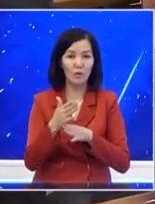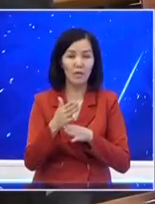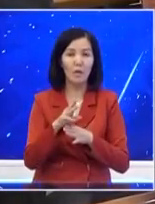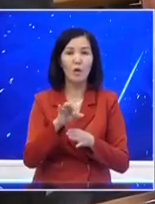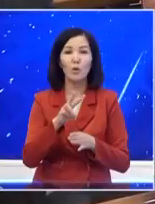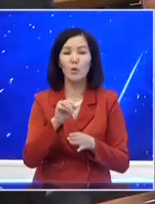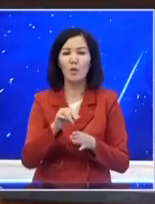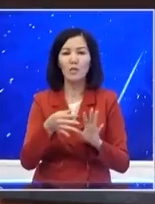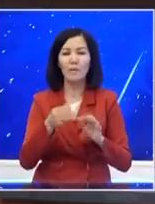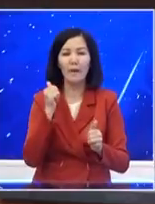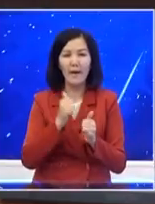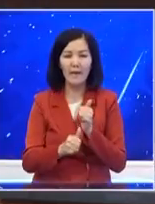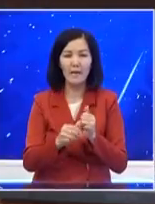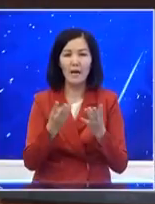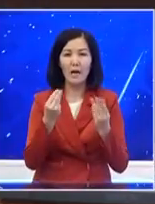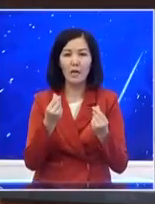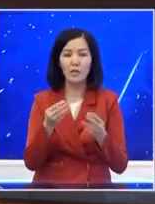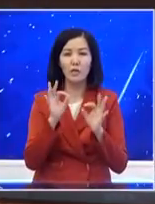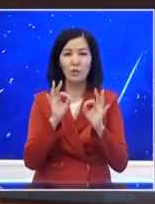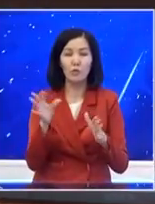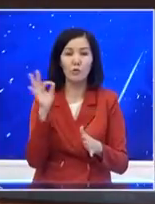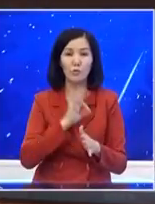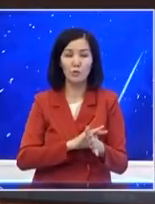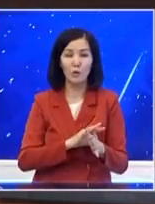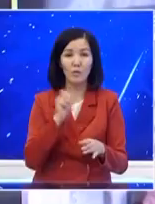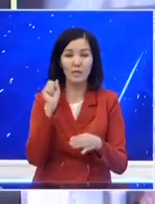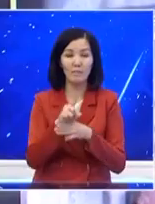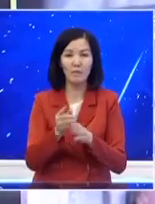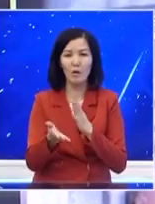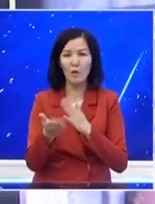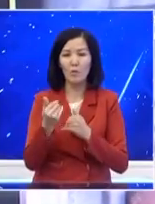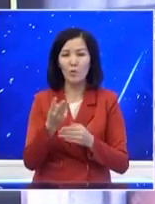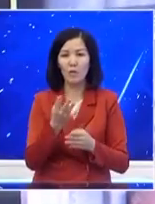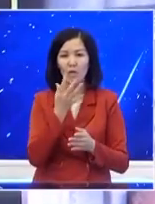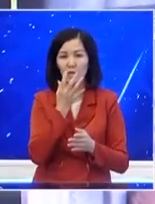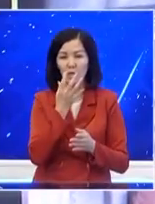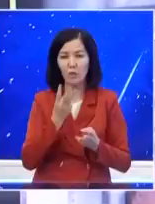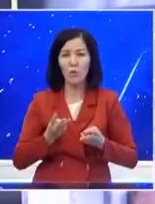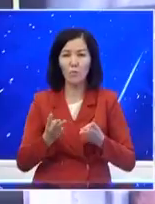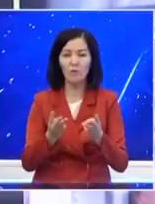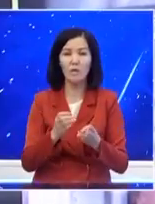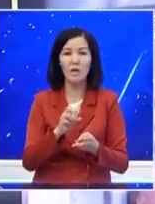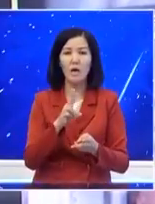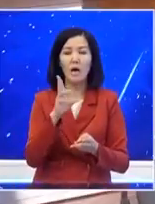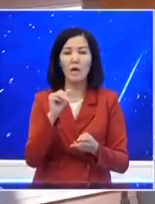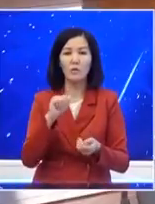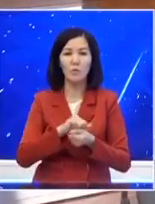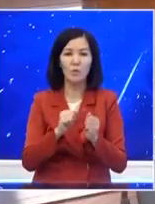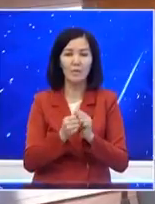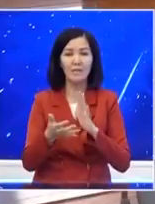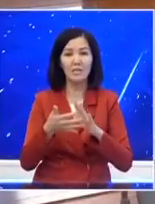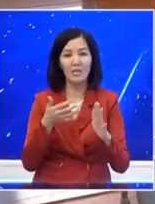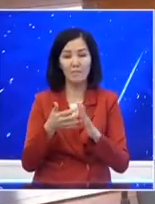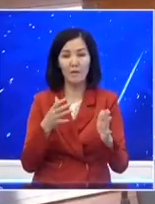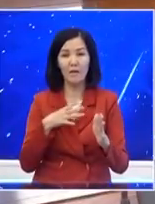Тұрлашев әр тиынын тиімді жұмсауды тапсырды. Өткен жылдың маусымда Талғар, Ұйғыр, Ақсу ауданында отын қоры тапшы